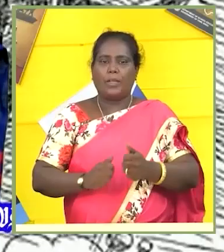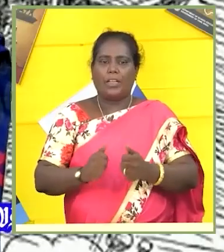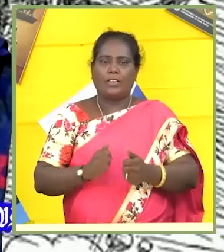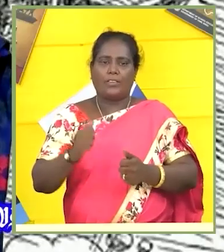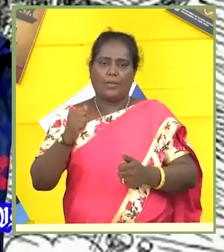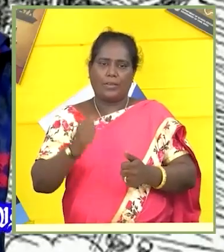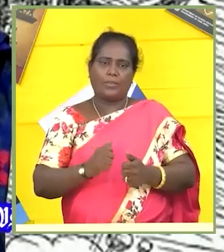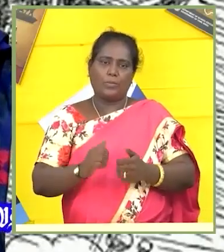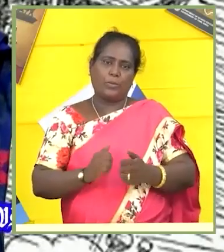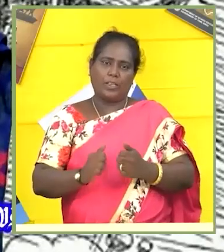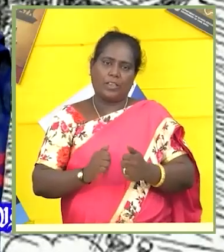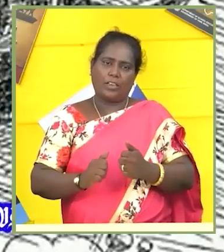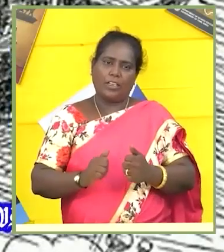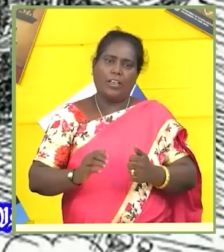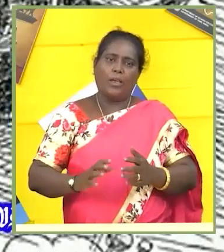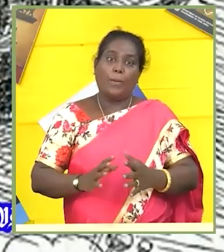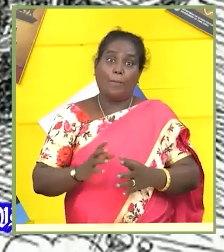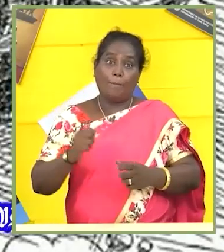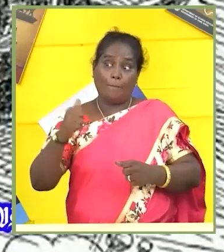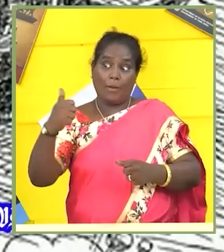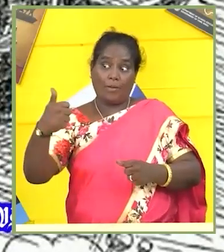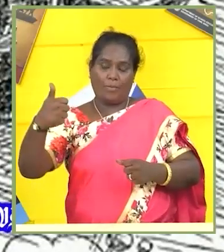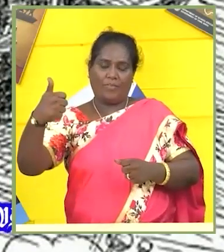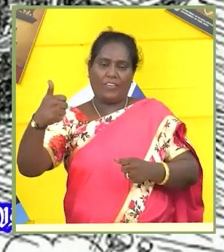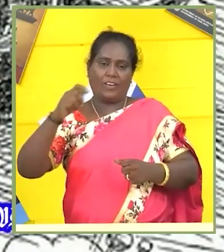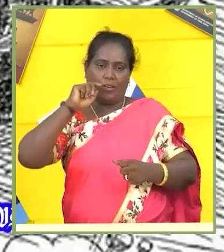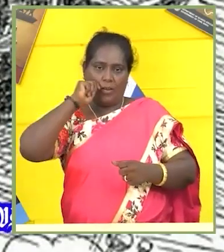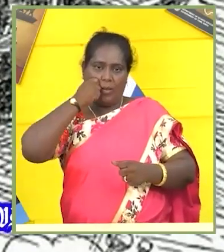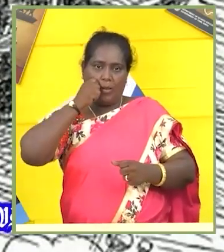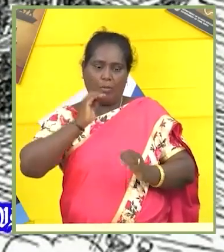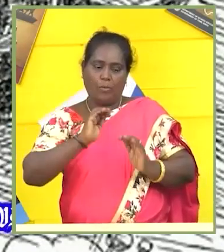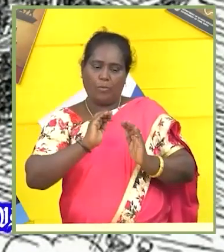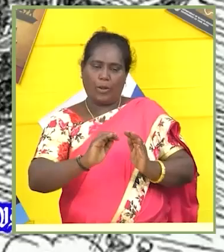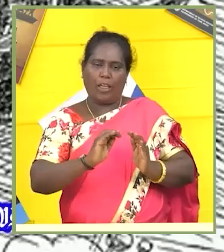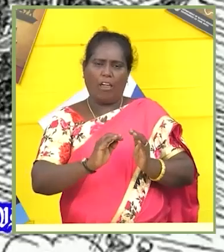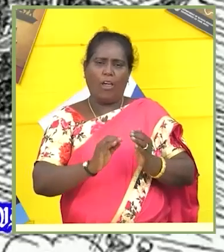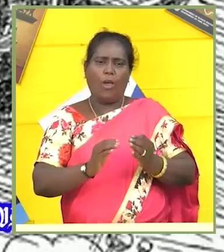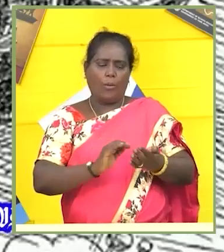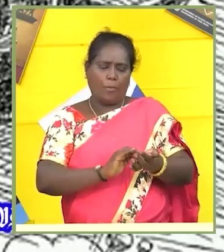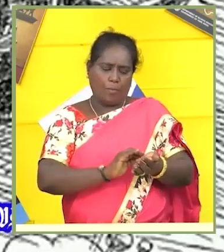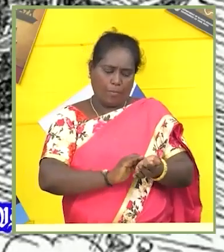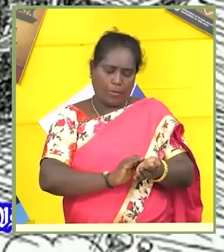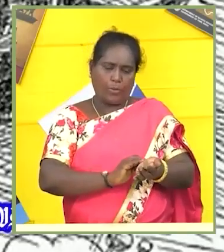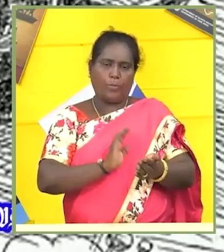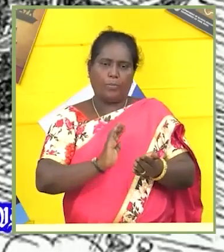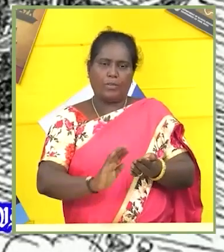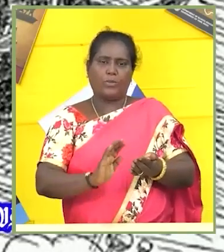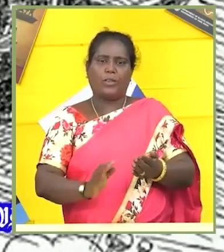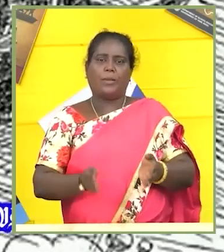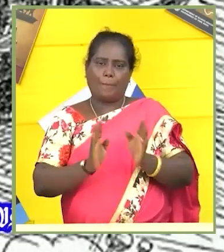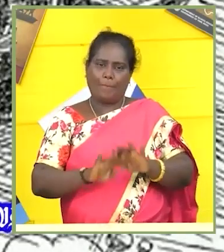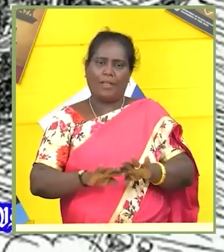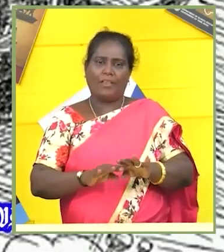இருக்க கூடாரம் அமைக்க வேண்டும். போட்டியாளர்களான ஜல்லிக்கட்டு காளை மற்றும் மாடுபிடி வீரர்கள்